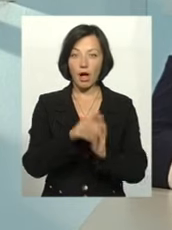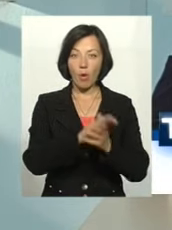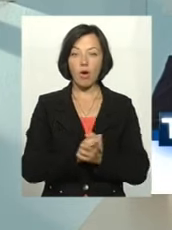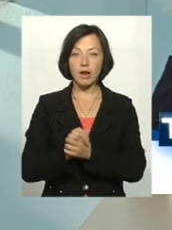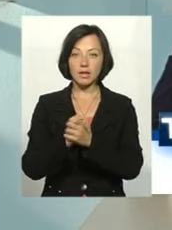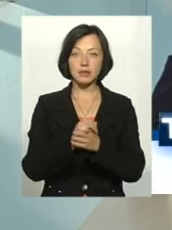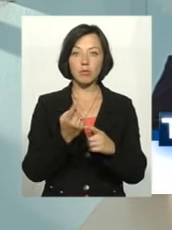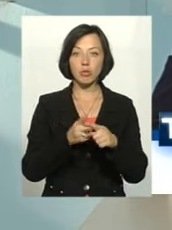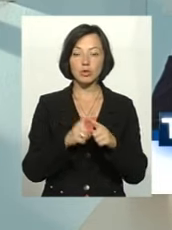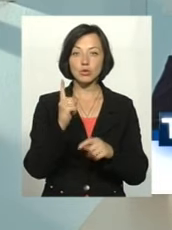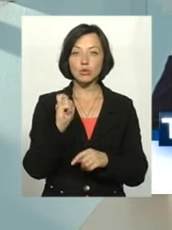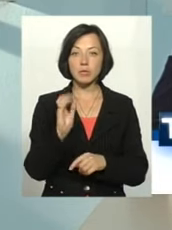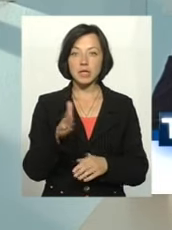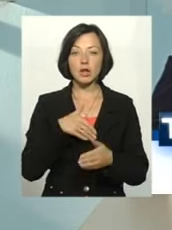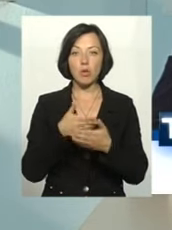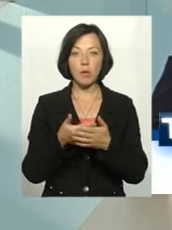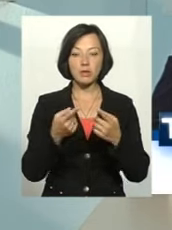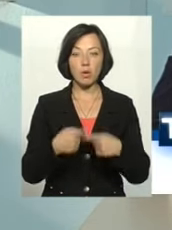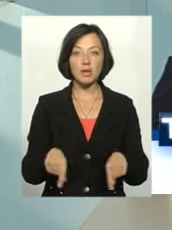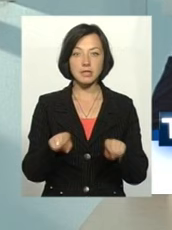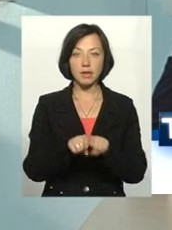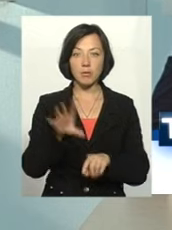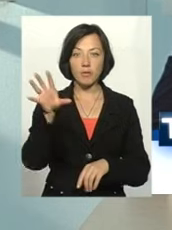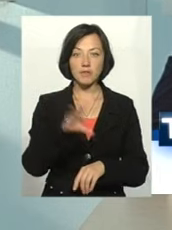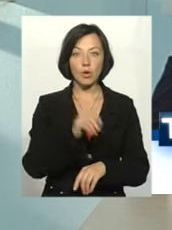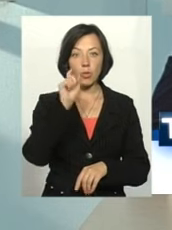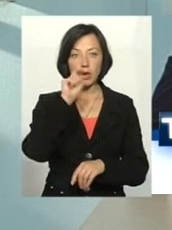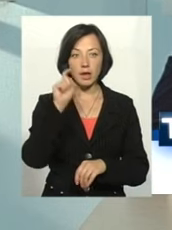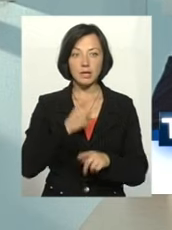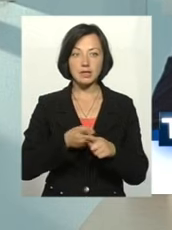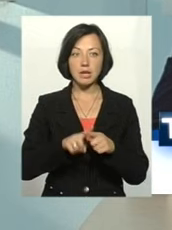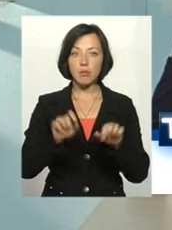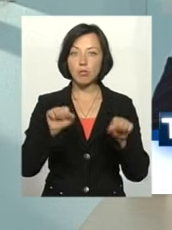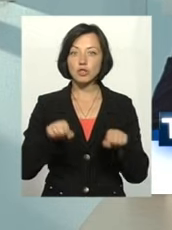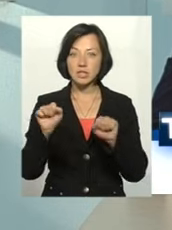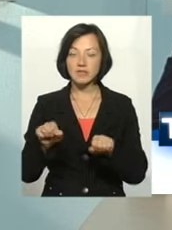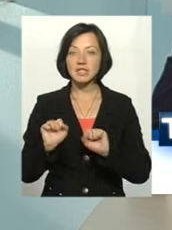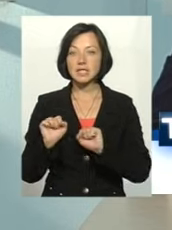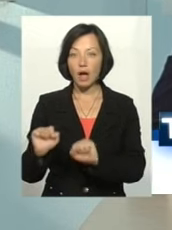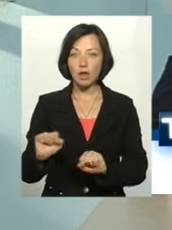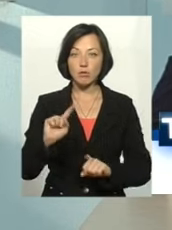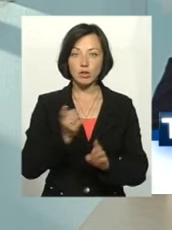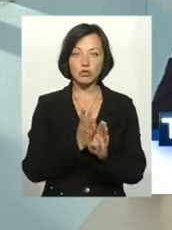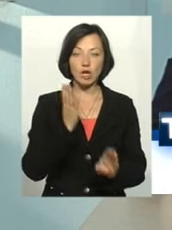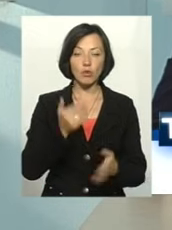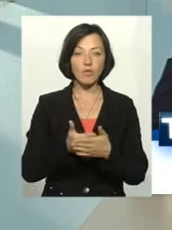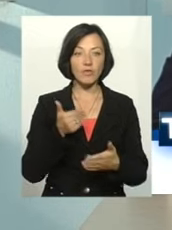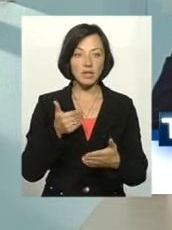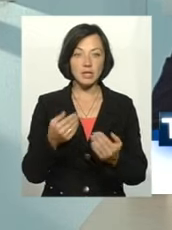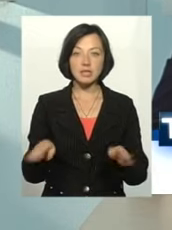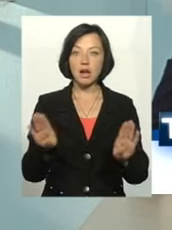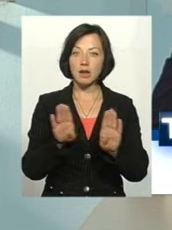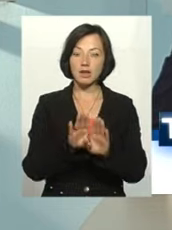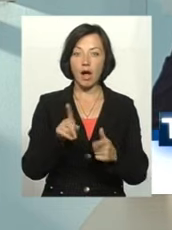це понад 150 громадських об'єднань по всій Україні, а це можливість захисту, в першу чергу, від закриття